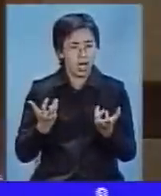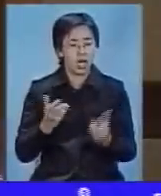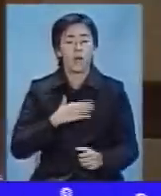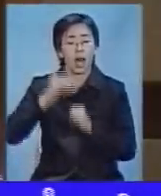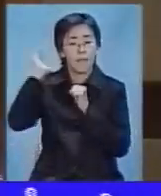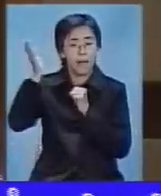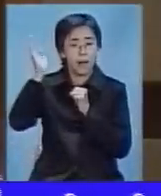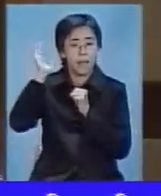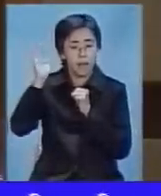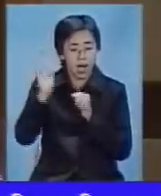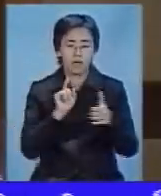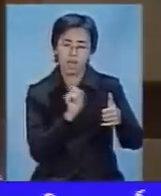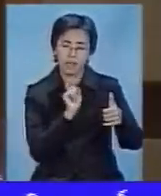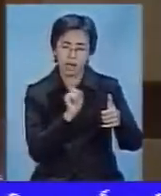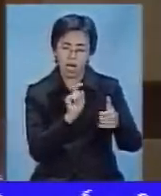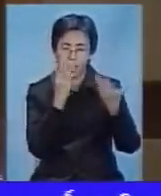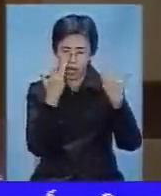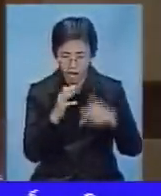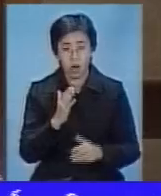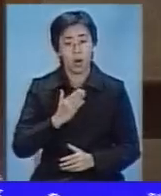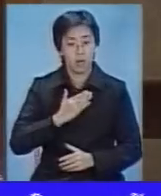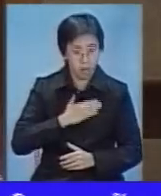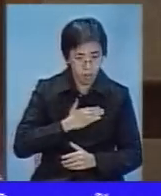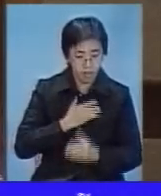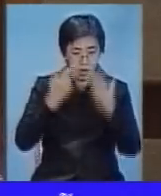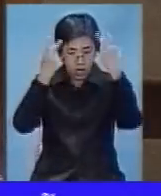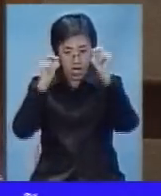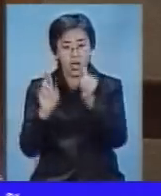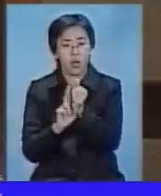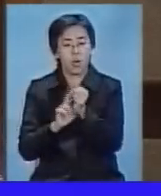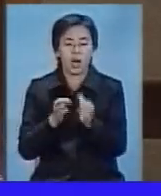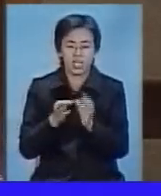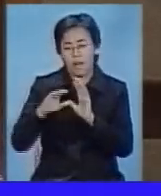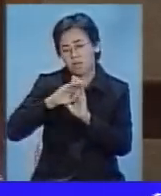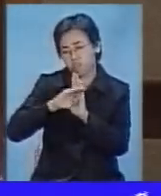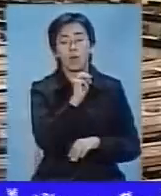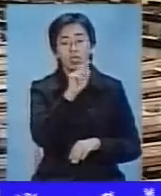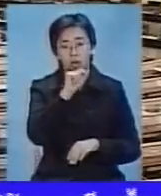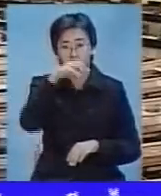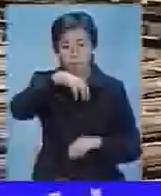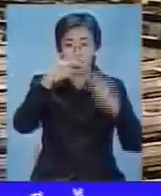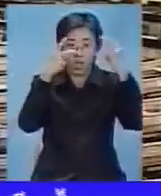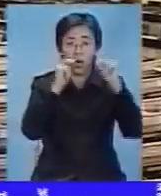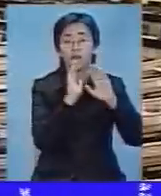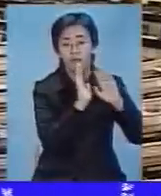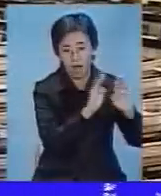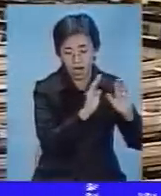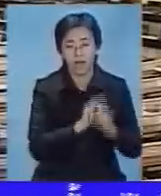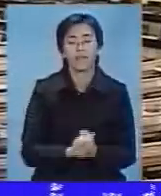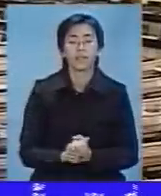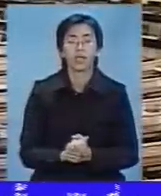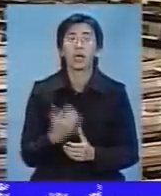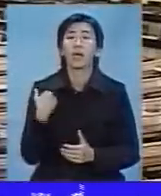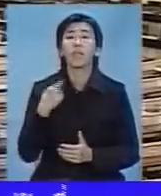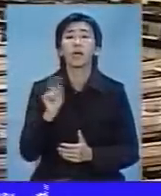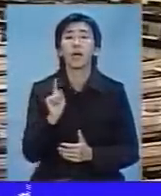ปรายในประเด็นต่างๆครบถ้วนกว่านี้แล้วผมและท่านรองนายกจะได้ชี้แจงในรายละเอียดในภาพรวมต่อไปครับ คุณวิชาญพัฒน์เพ็ง